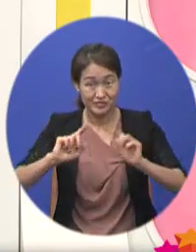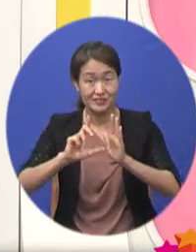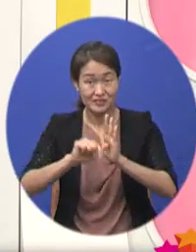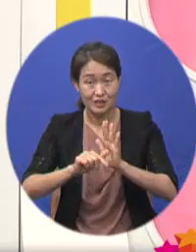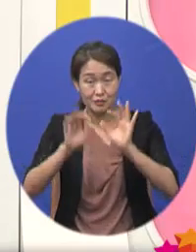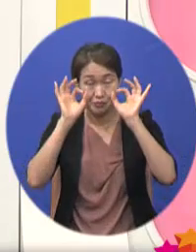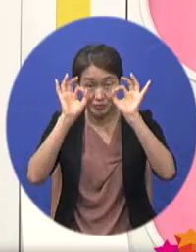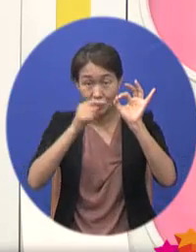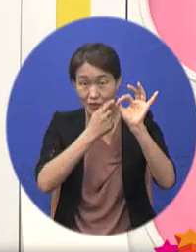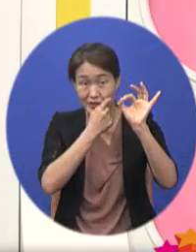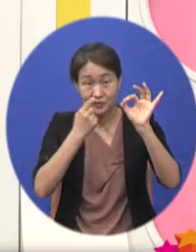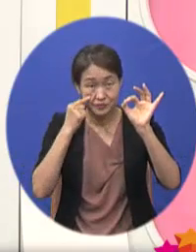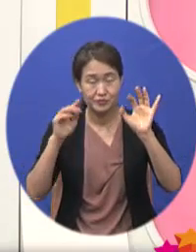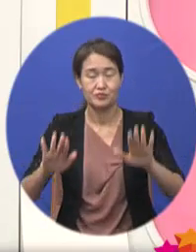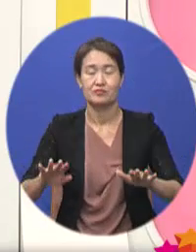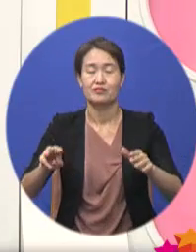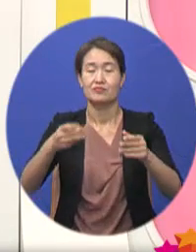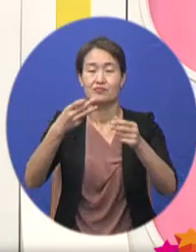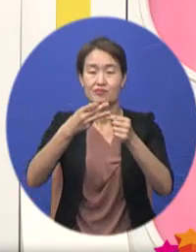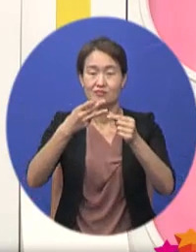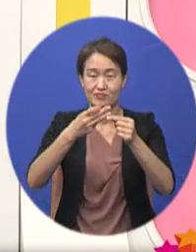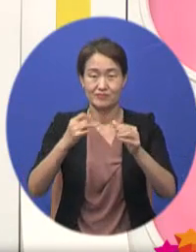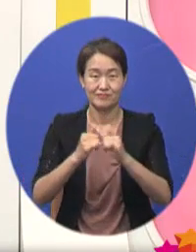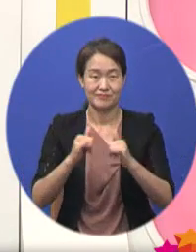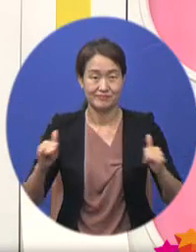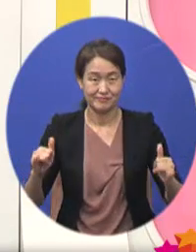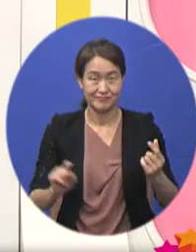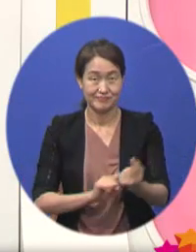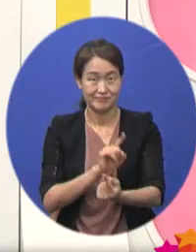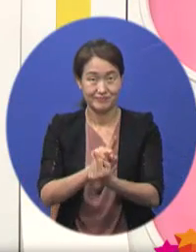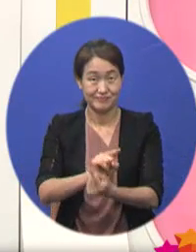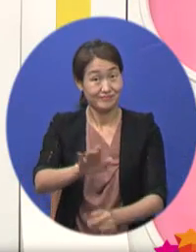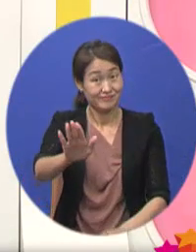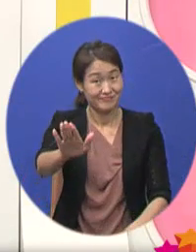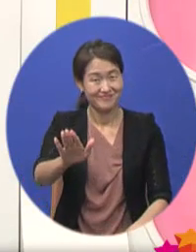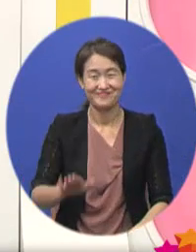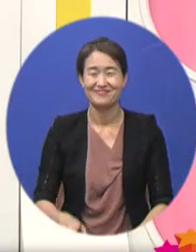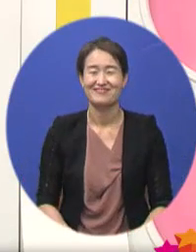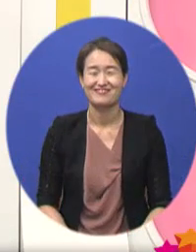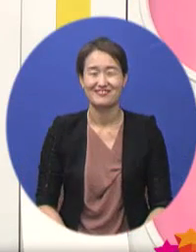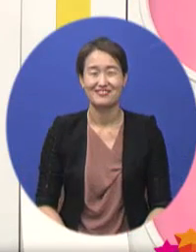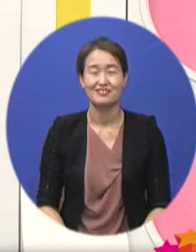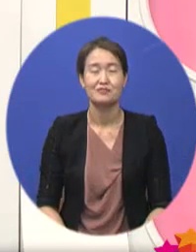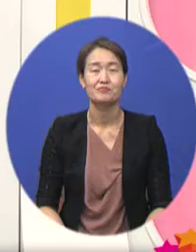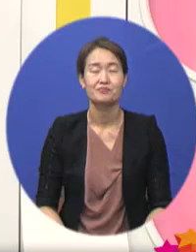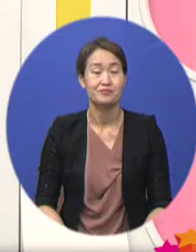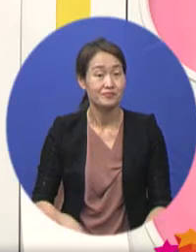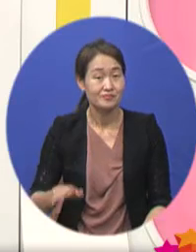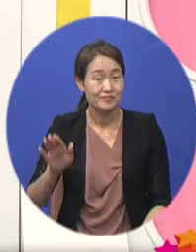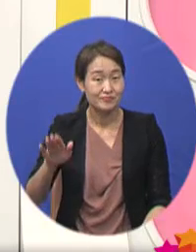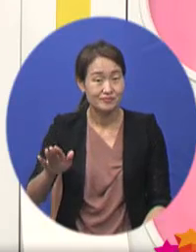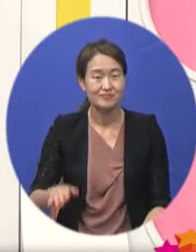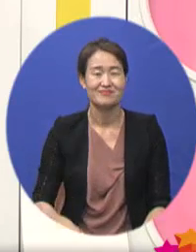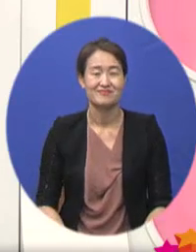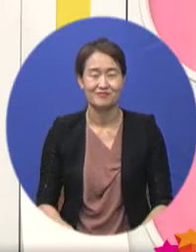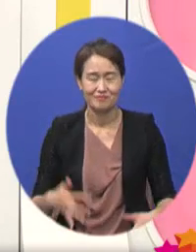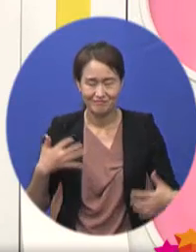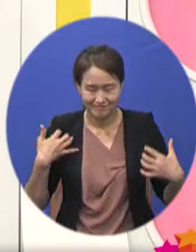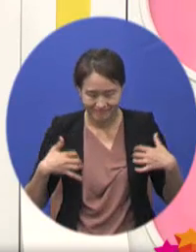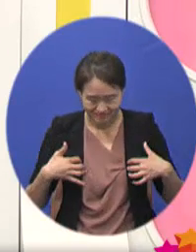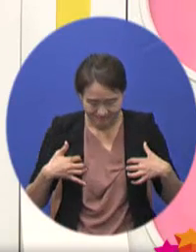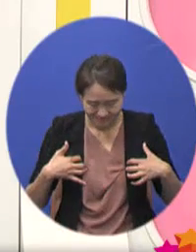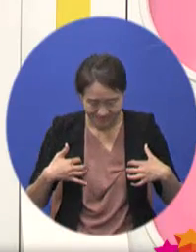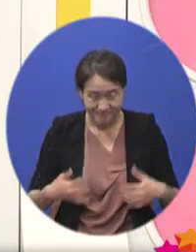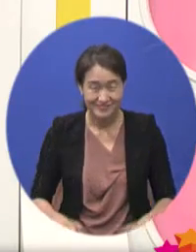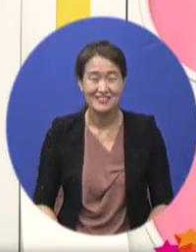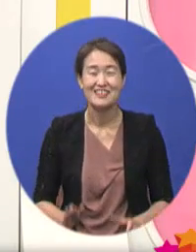네. 자, 다음 자 이제 13번째 즉석 참여자분 모셔보겠습니다. 여보세요? 예, 여보세요? 반갑습니다.